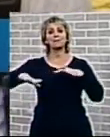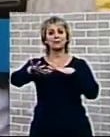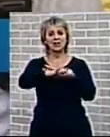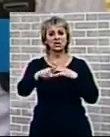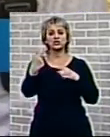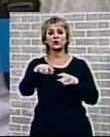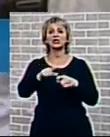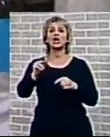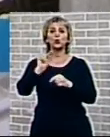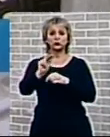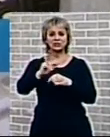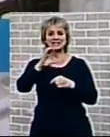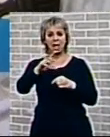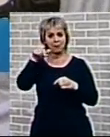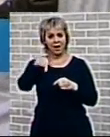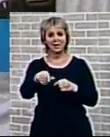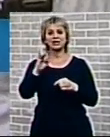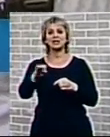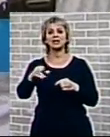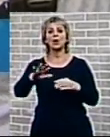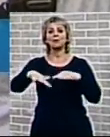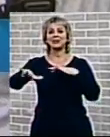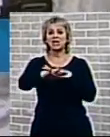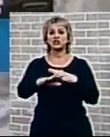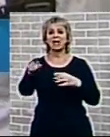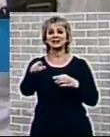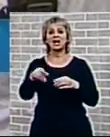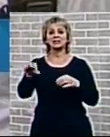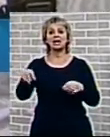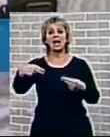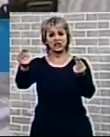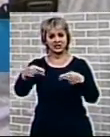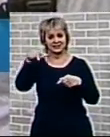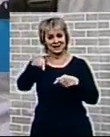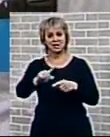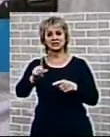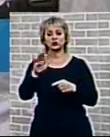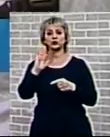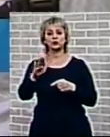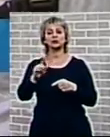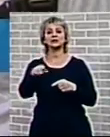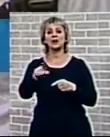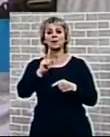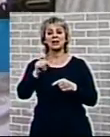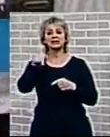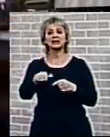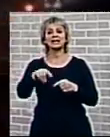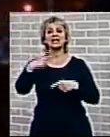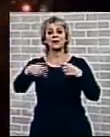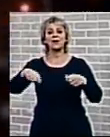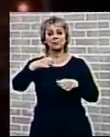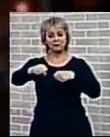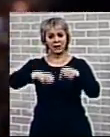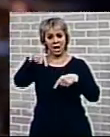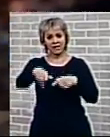игр, дрессировки собак, и площадка для церемоний, выездных регистраций в том числе, и велопрокаты,